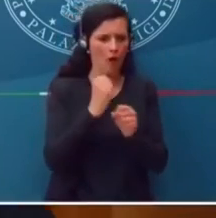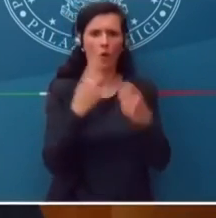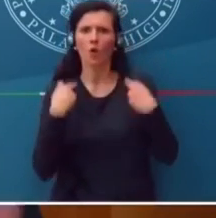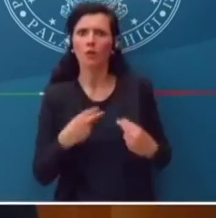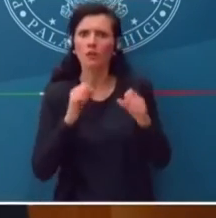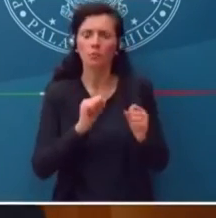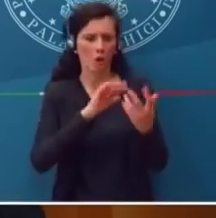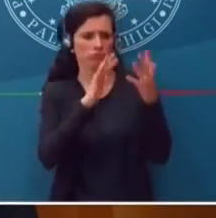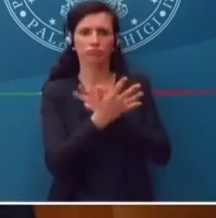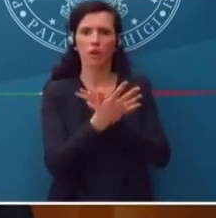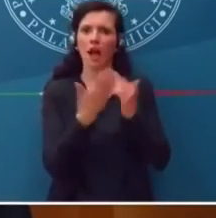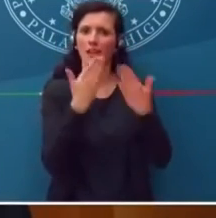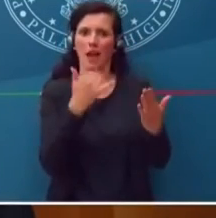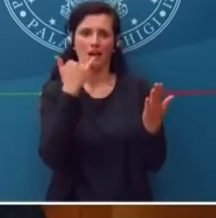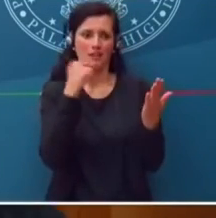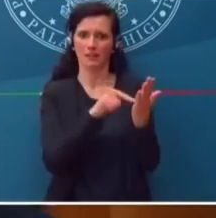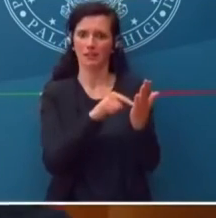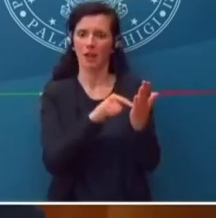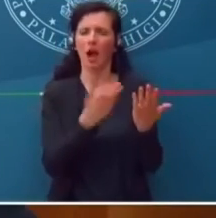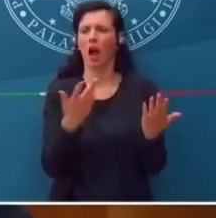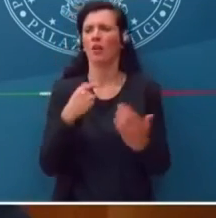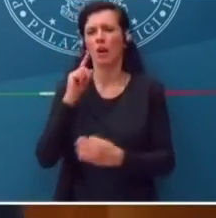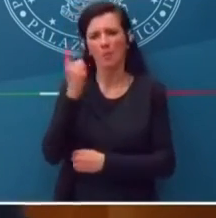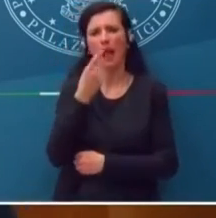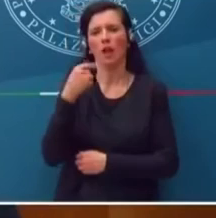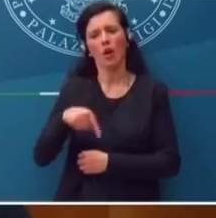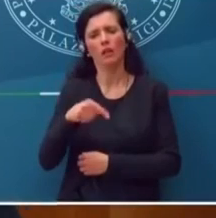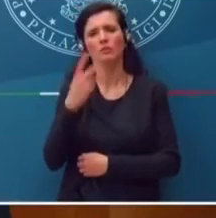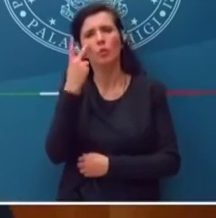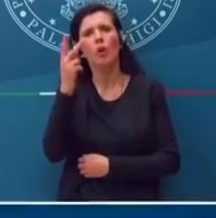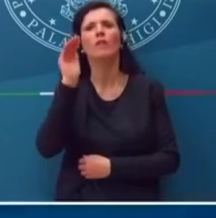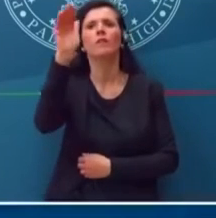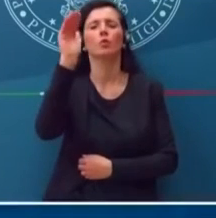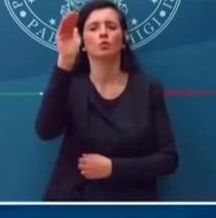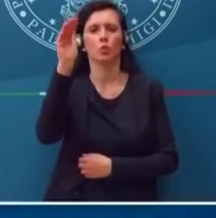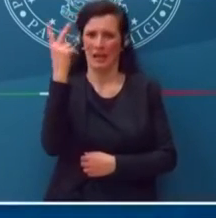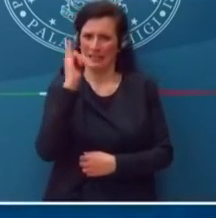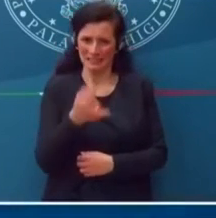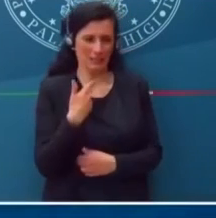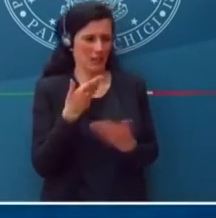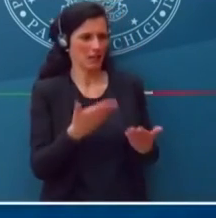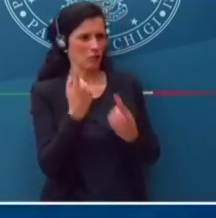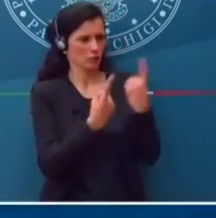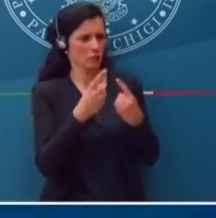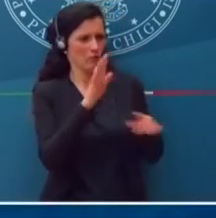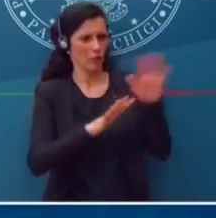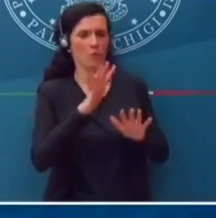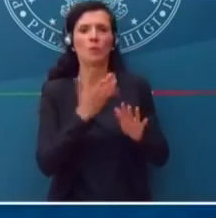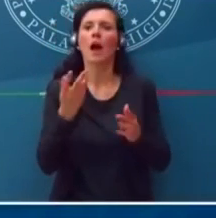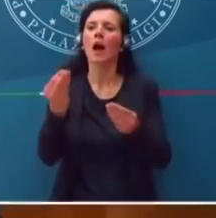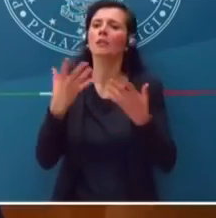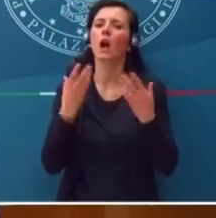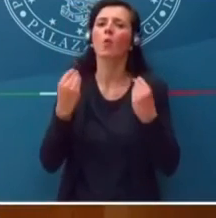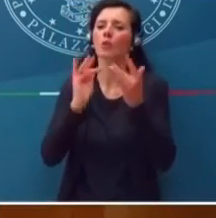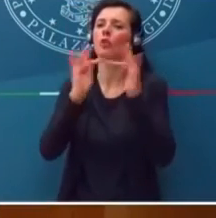chiediamo di guardare un attimo al futuro, lasciando perdere queste importantissime ma terrificanti cose, di dirci quando ce la dà la banda larga